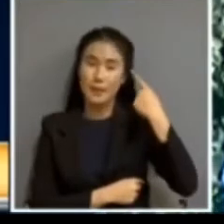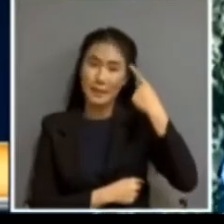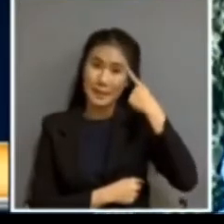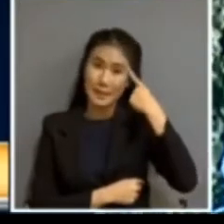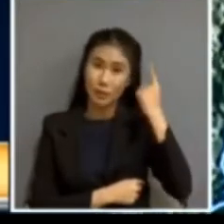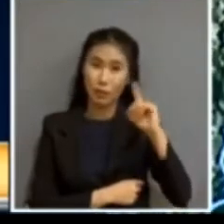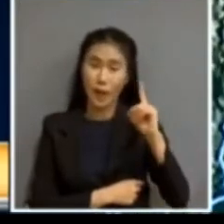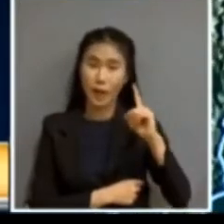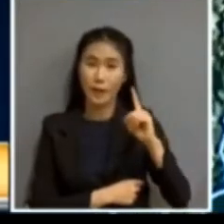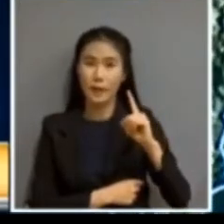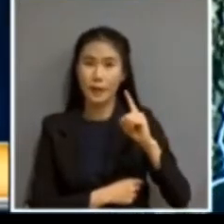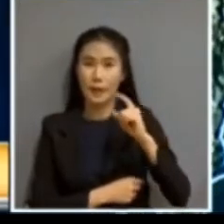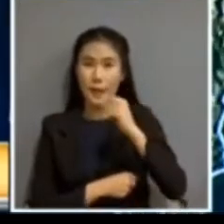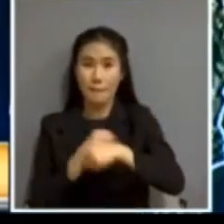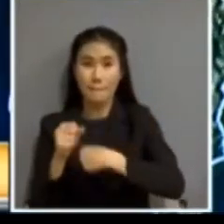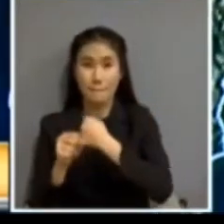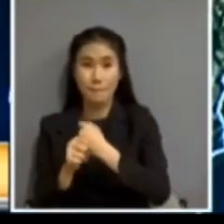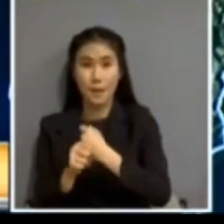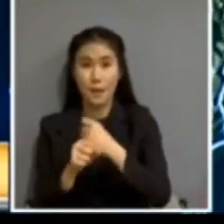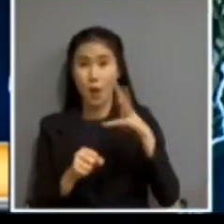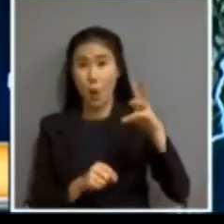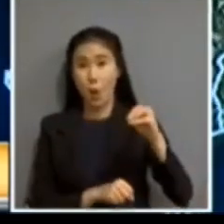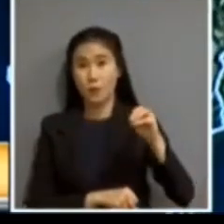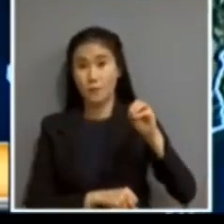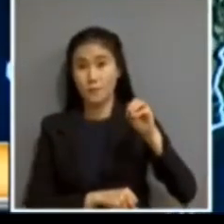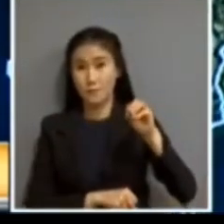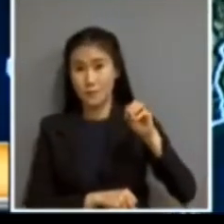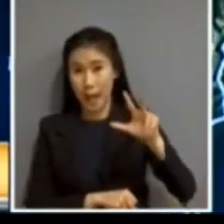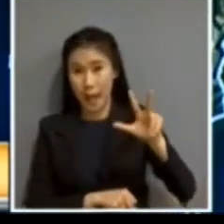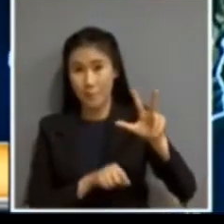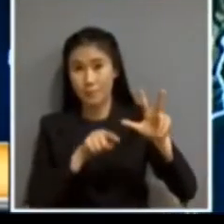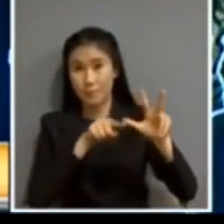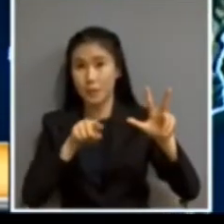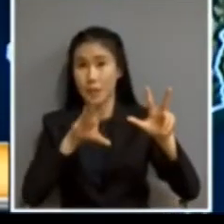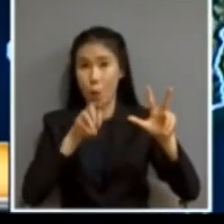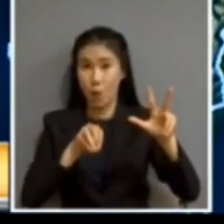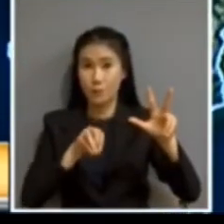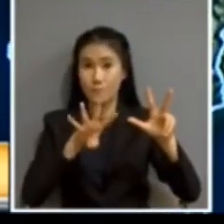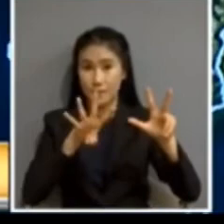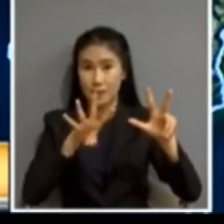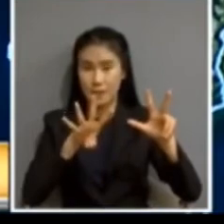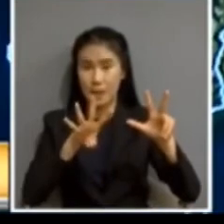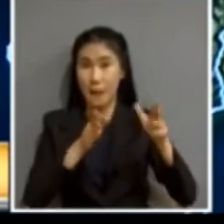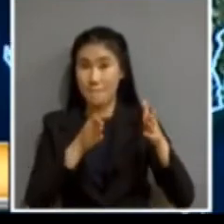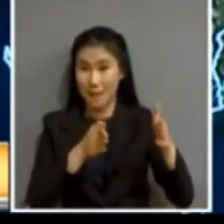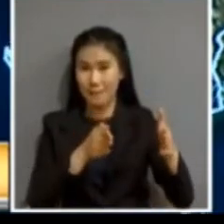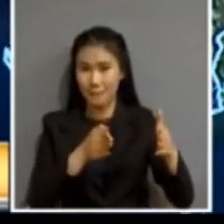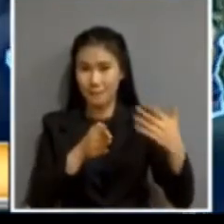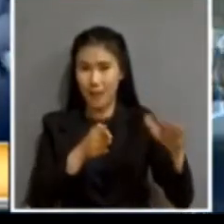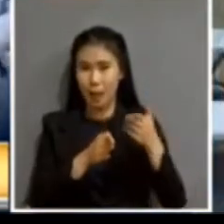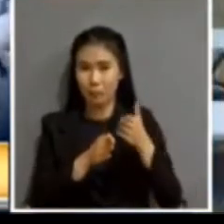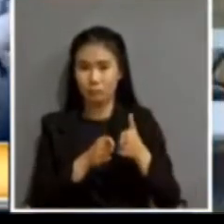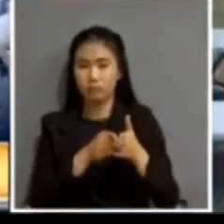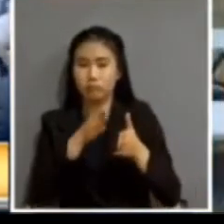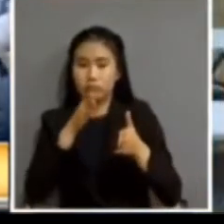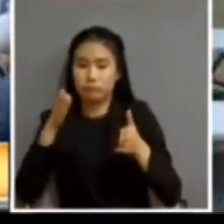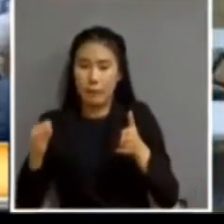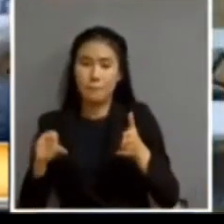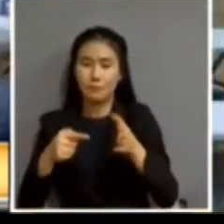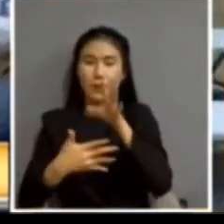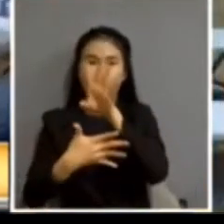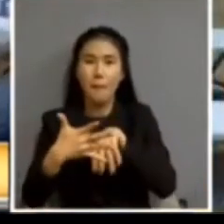ง63ถึง64จากนั้นจะเริ่มดำเนินการตั้งแผนเพื่อที่จะขอเงินงบประมาณ